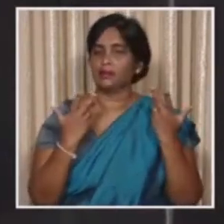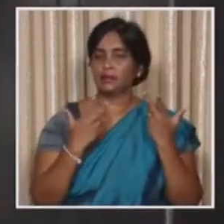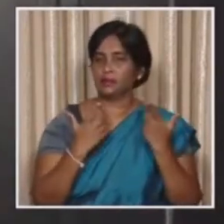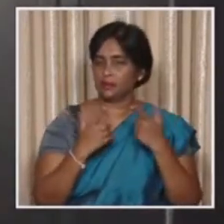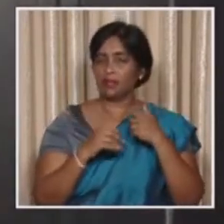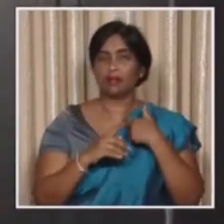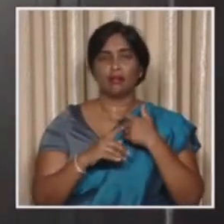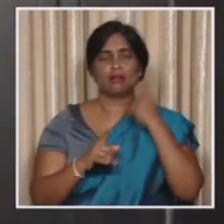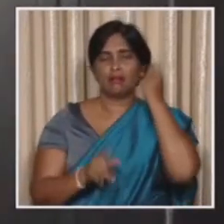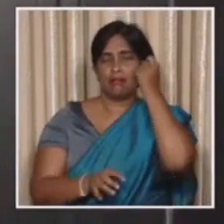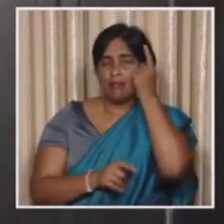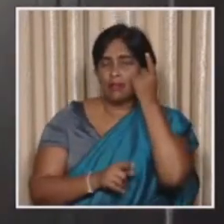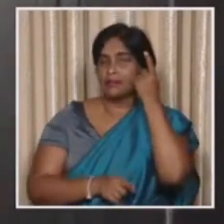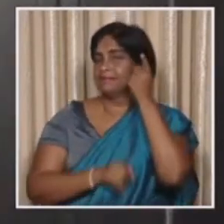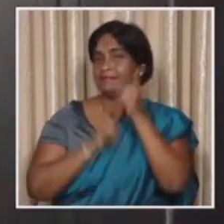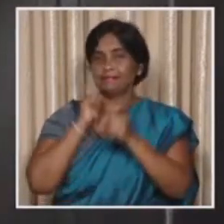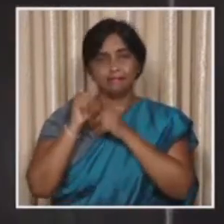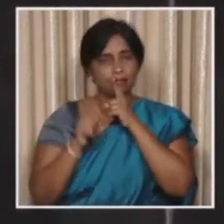சொல்லக்கூடிய